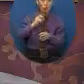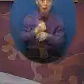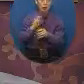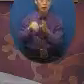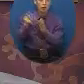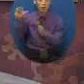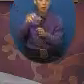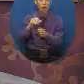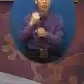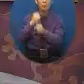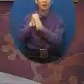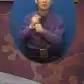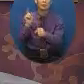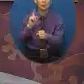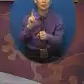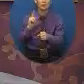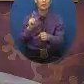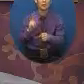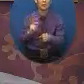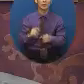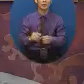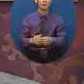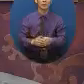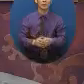이 노래가 어떻게 만들어졌냐면요.